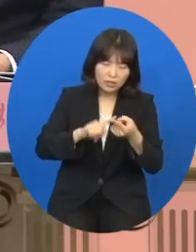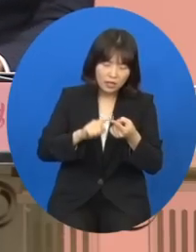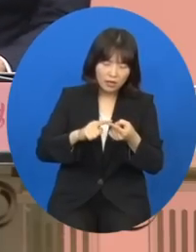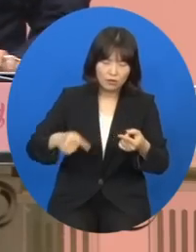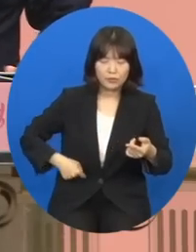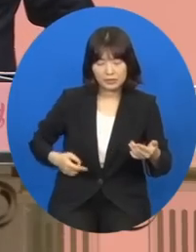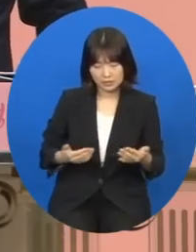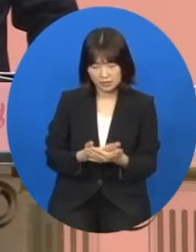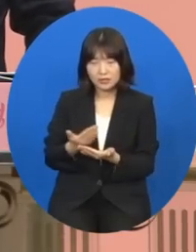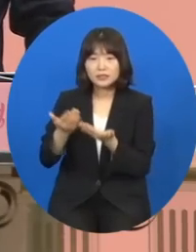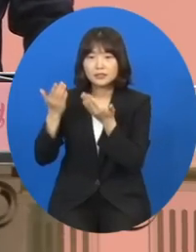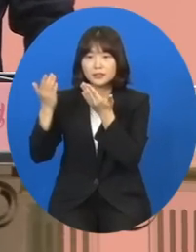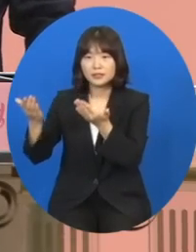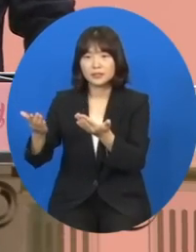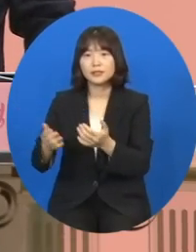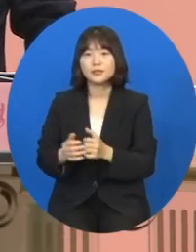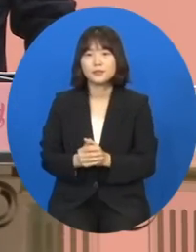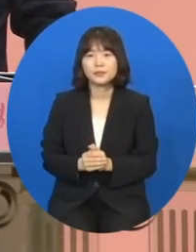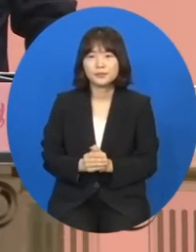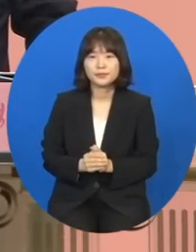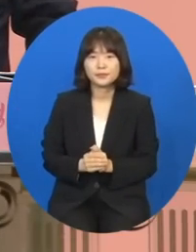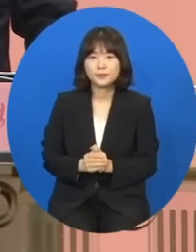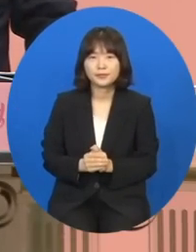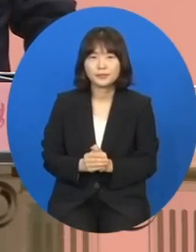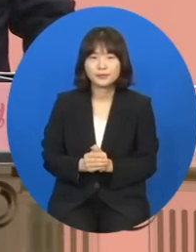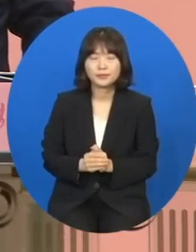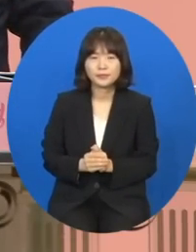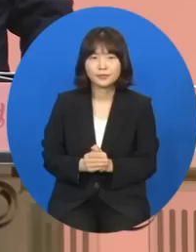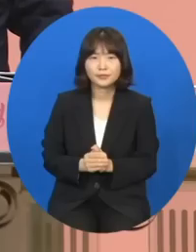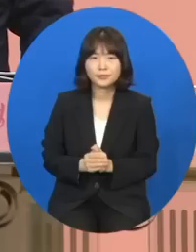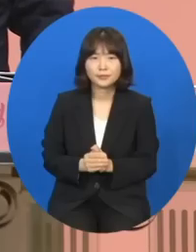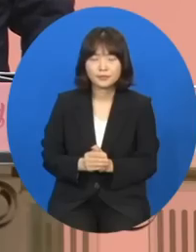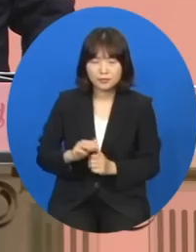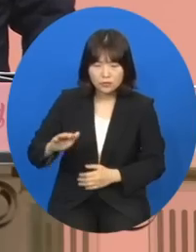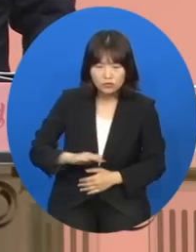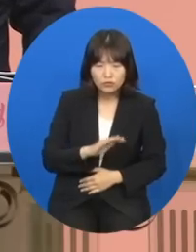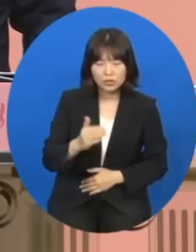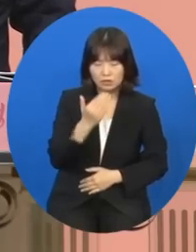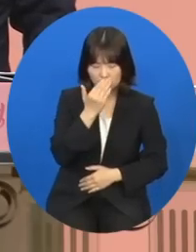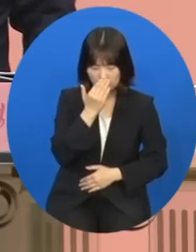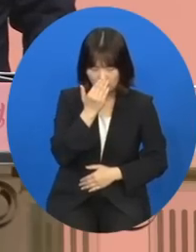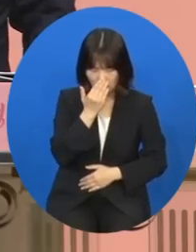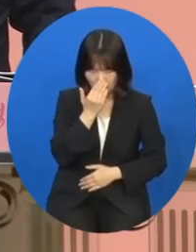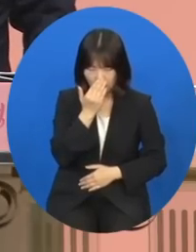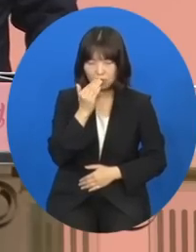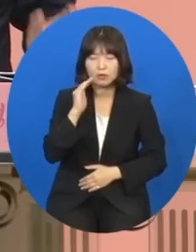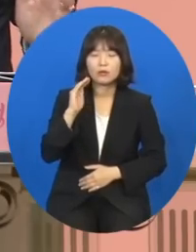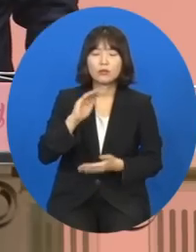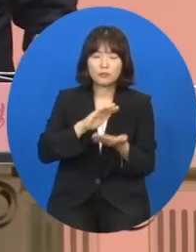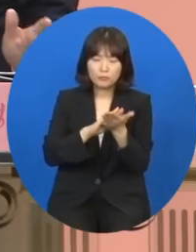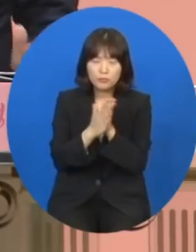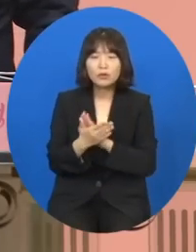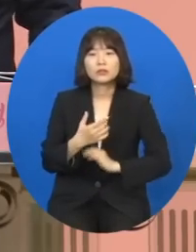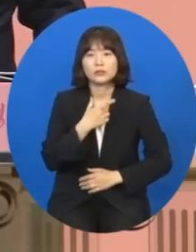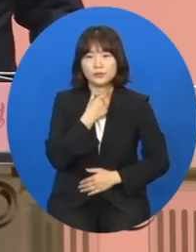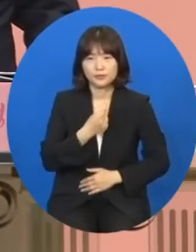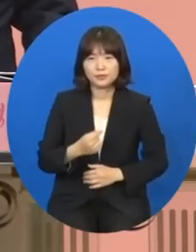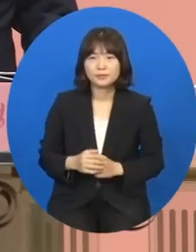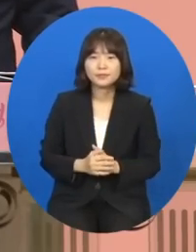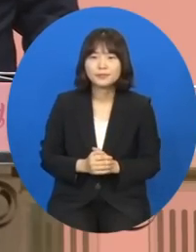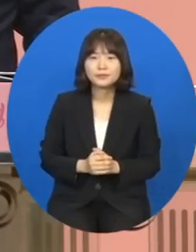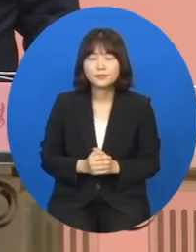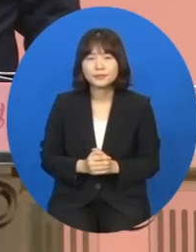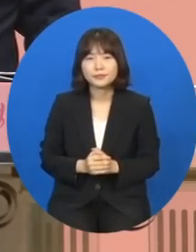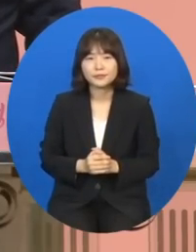임스 데 너 스 험버 월 써요 세신 우리가 겸손케 되기 원합니다 se 브로켄